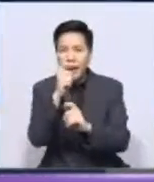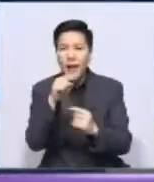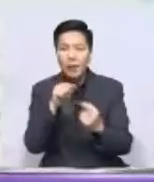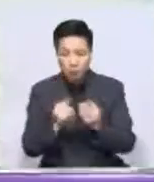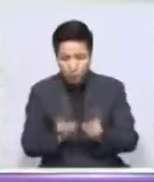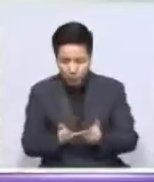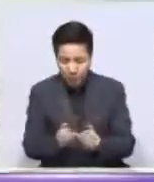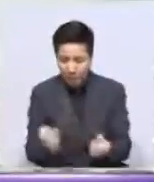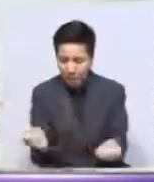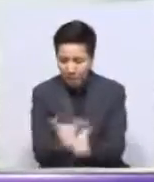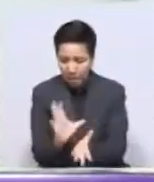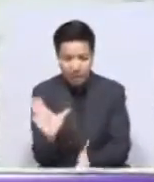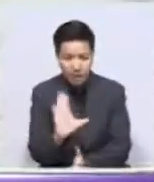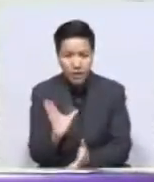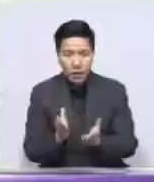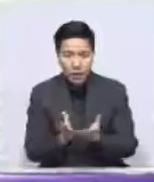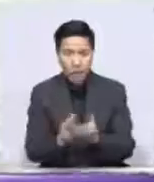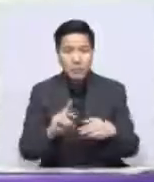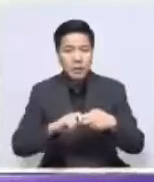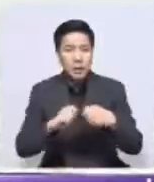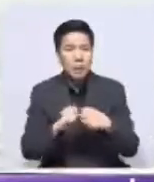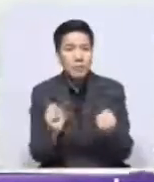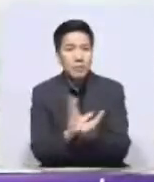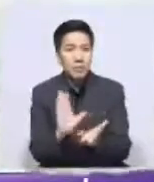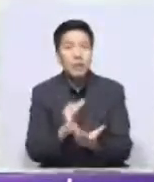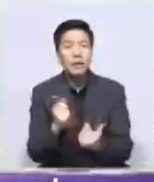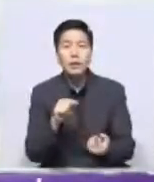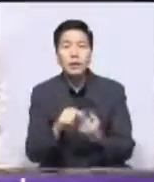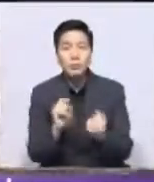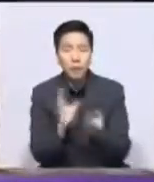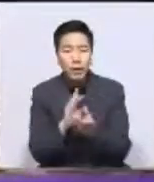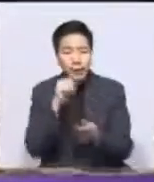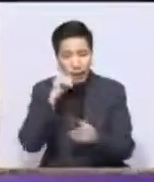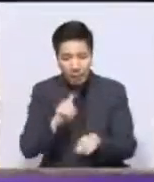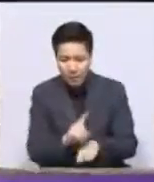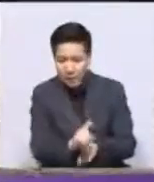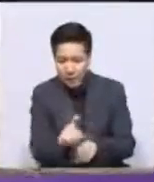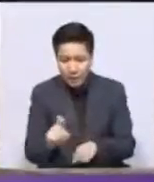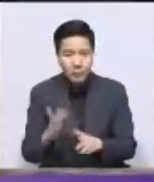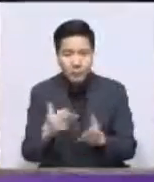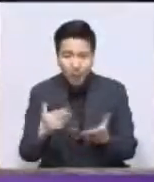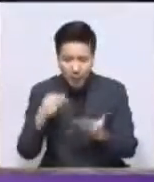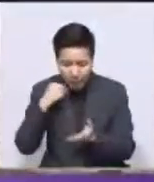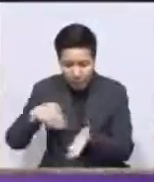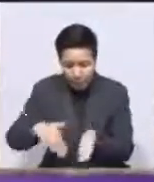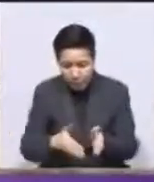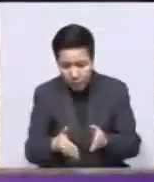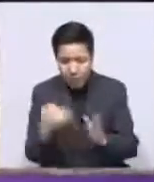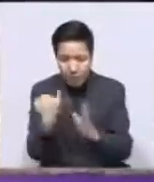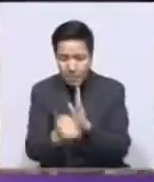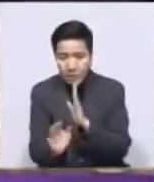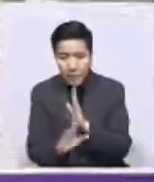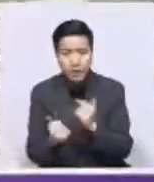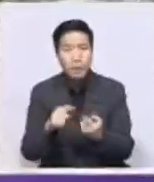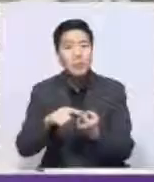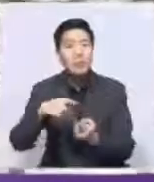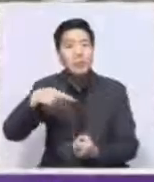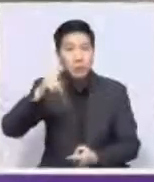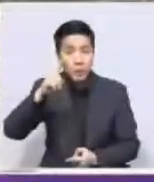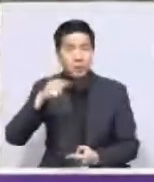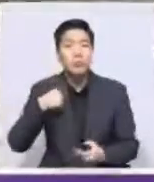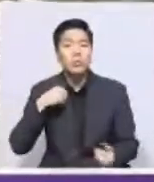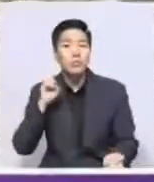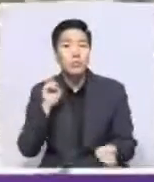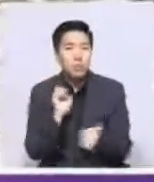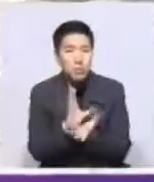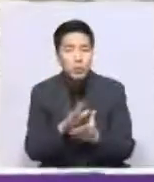ายต่อการเดินเรือหรือการสัญจรทางน้ำและไม่ทำให้ทางน้ำเปลี่ยนแปลงรวมถึงการใช้ประโยชน์จะไม่ก่อให้เกิดผลกระ